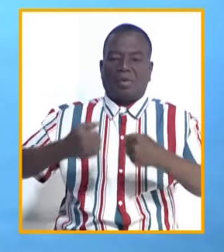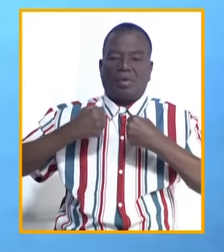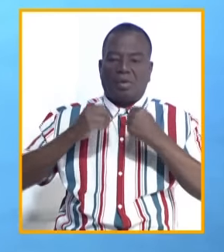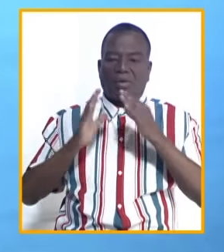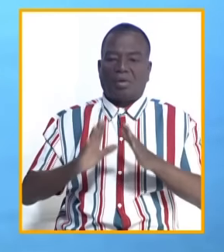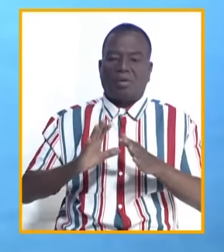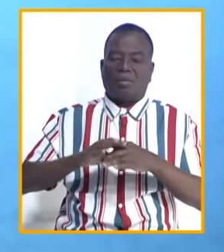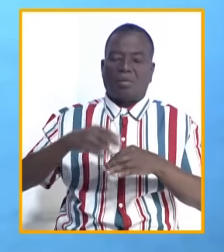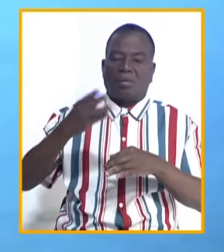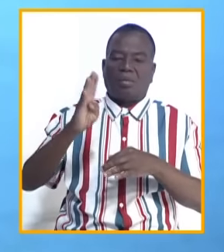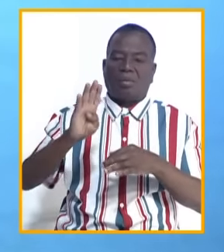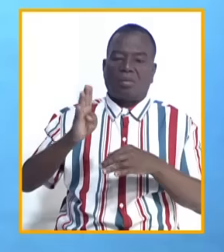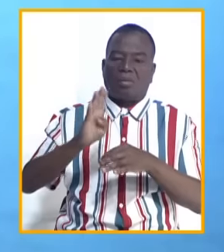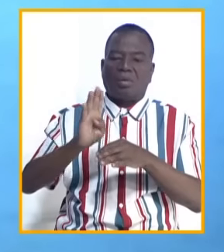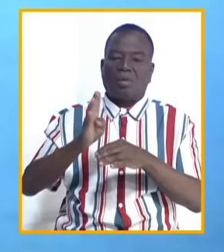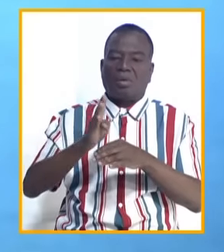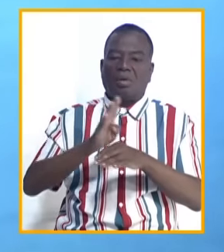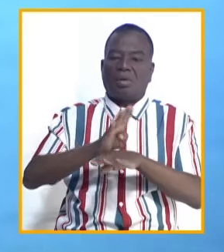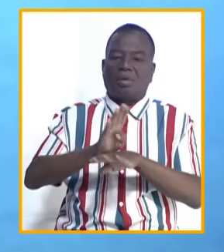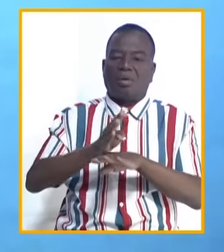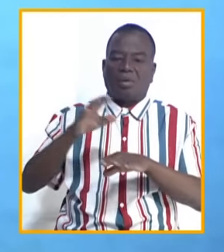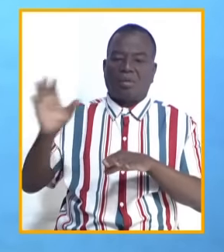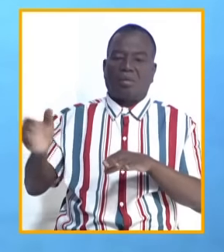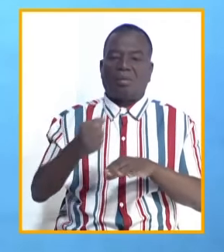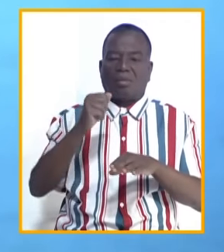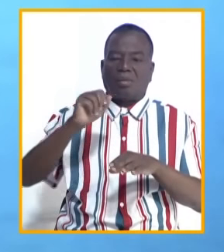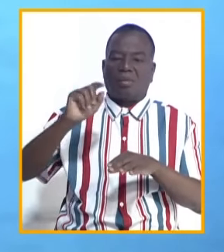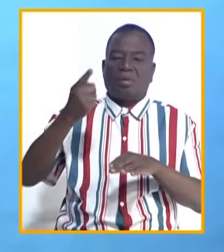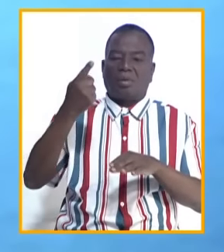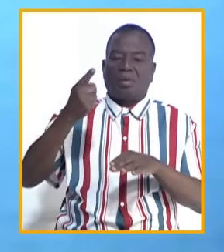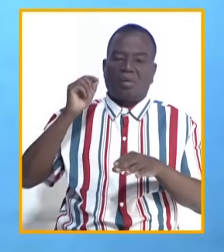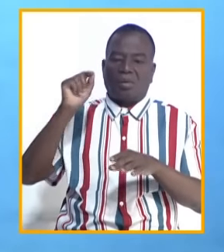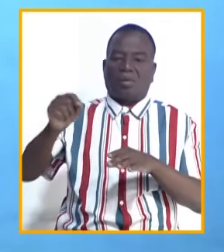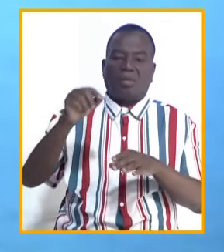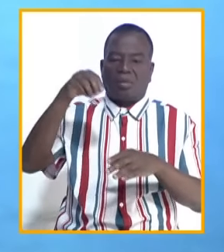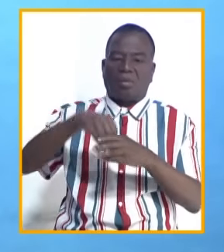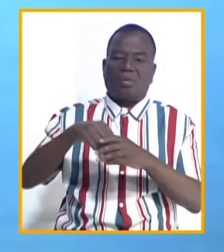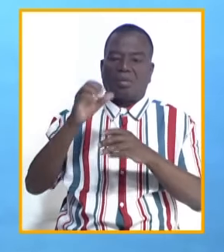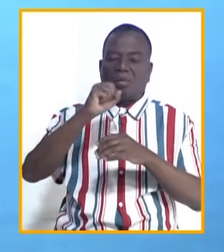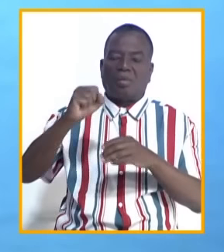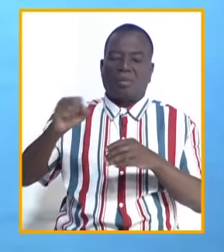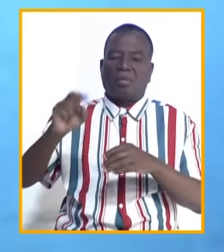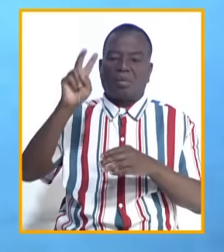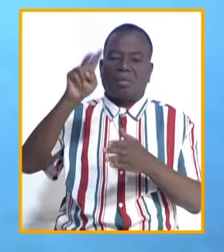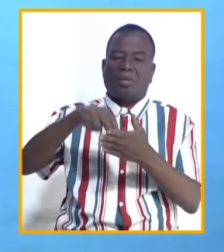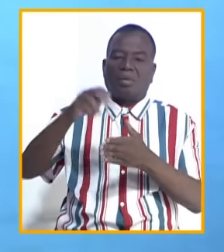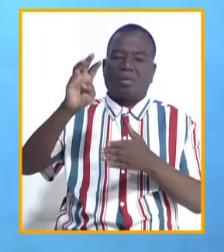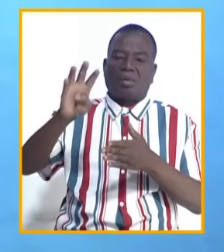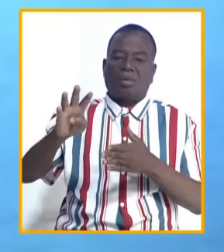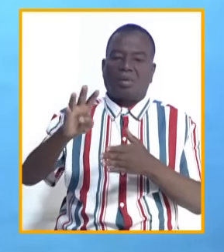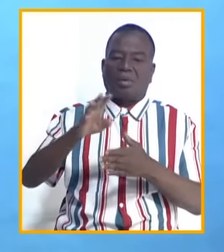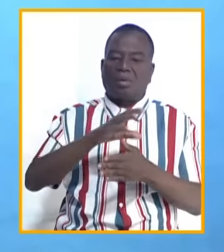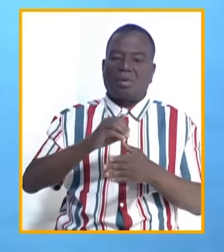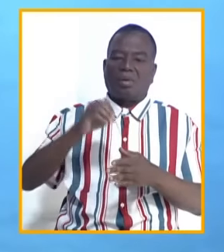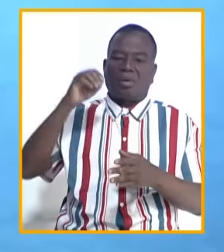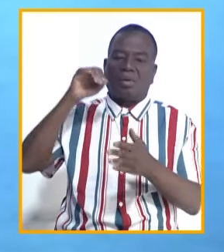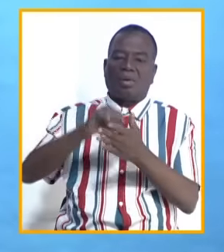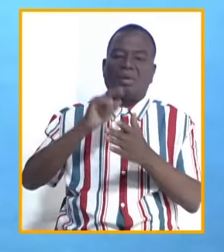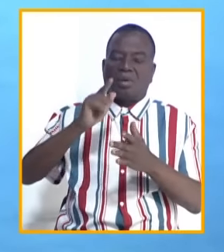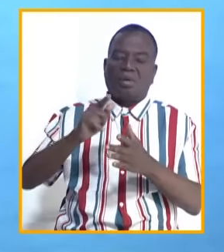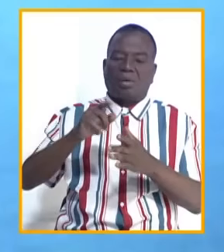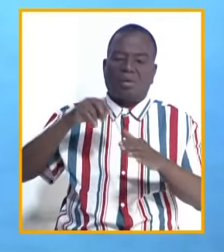but a été inscrit de la tête par le portier donc, de Bouaké, Ricardo Abraham, à la 96e minute. Son but a permis donc à Bouaké d'arracher